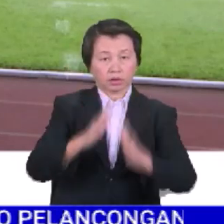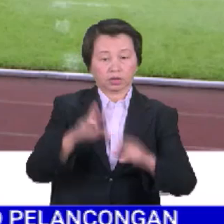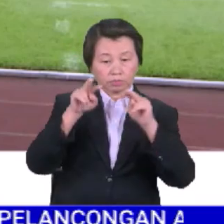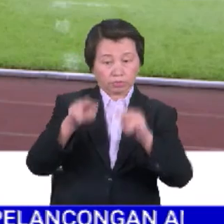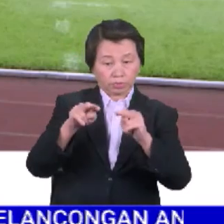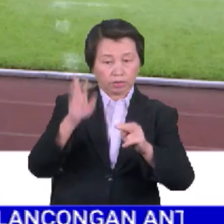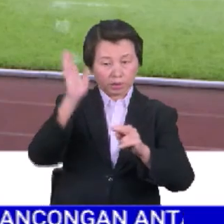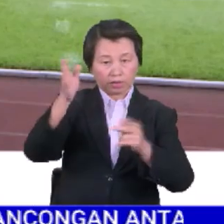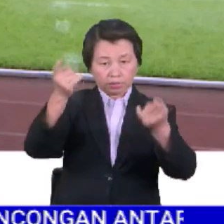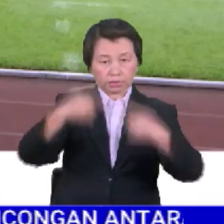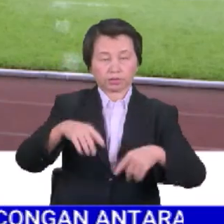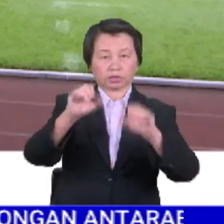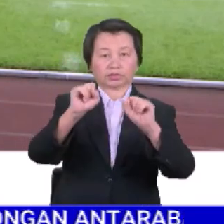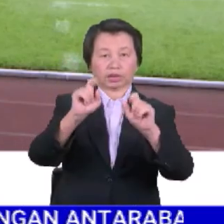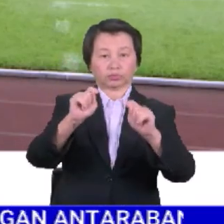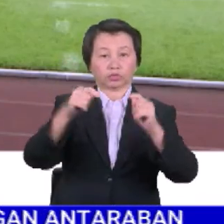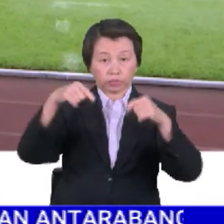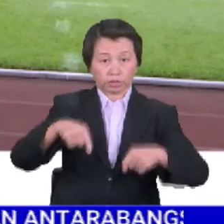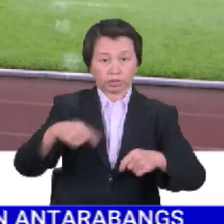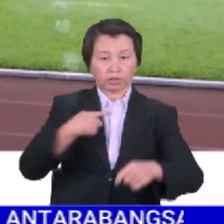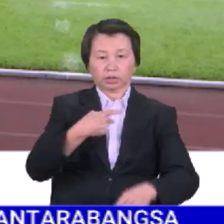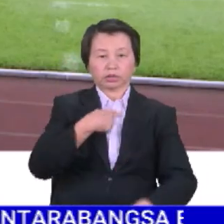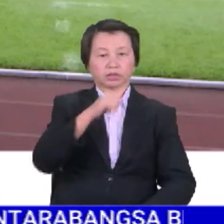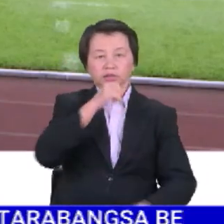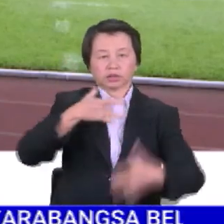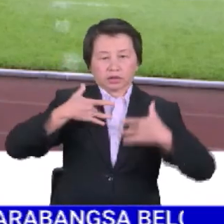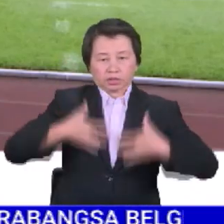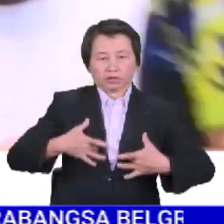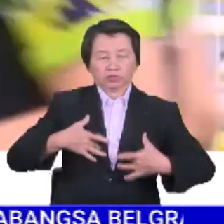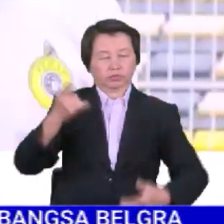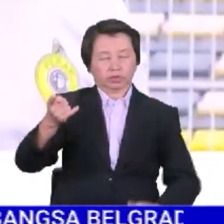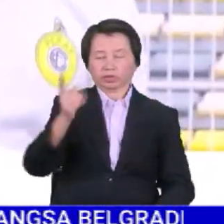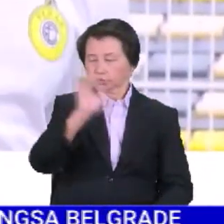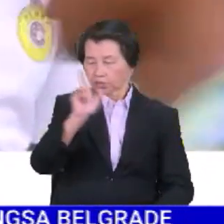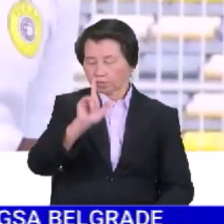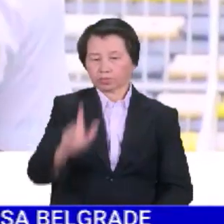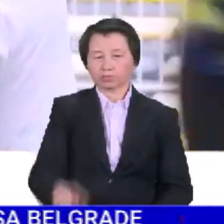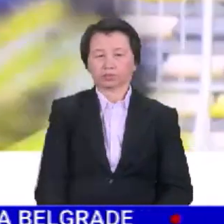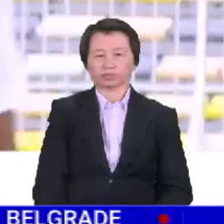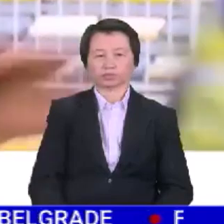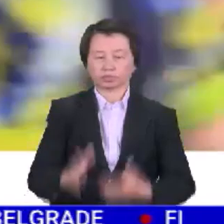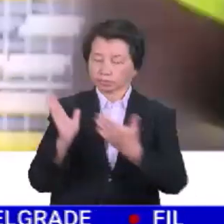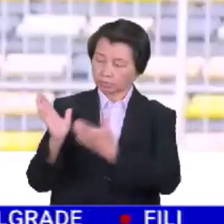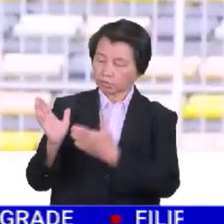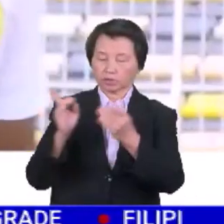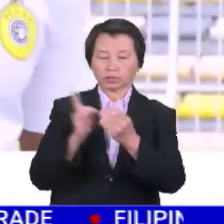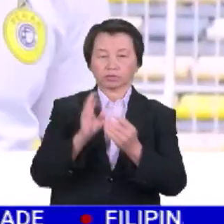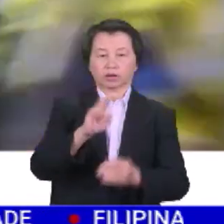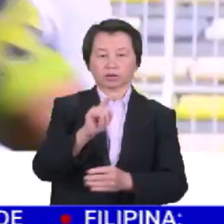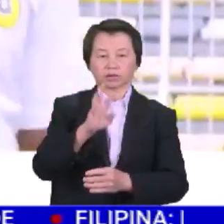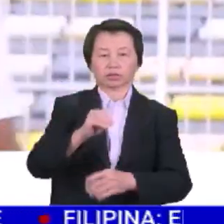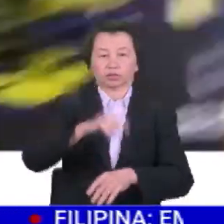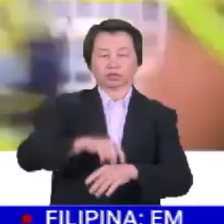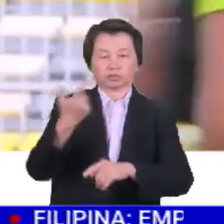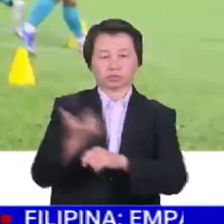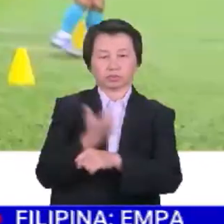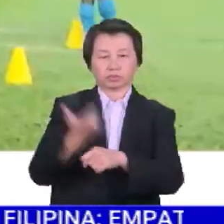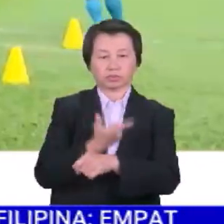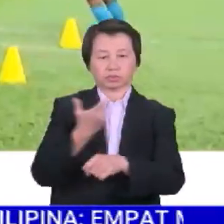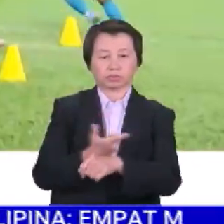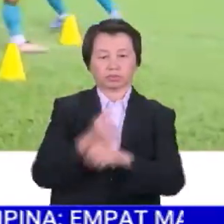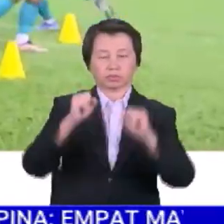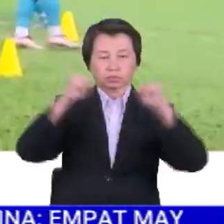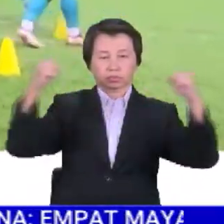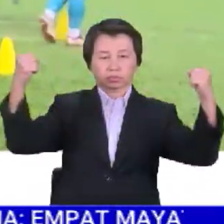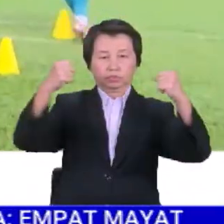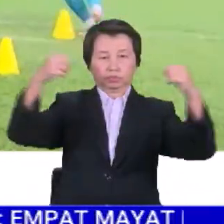datang hari Sabtu ini kita tidak akan kecewakan merekaia RTM ketika sesi latihan pasukan di stadium perak